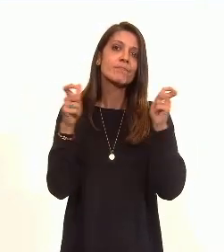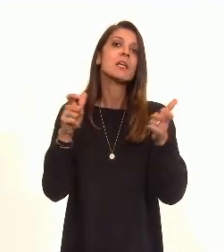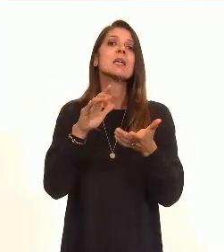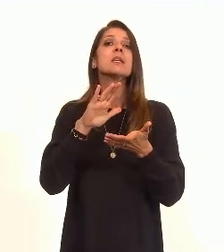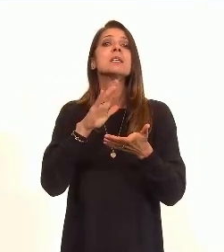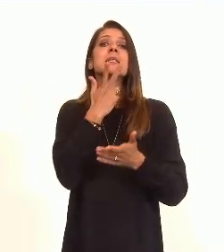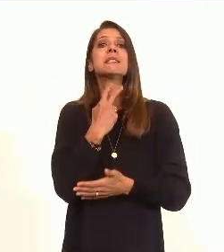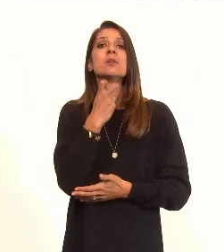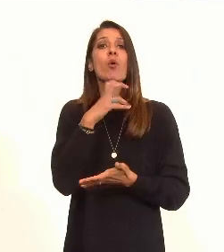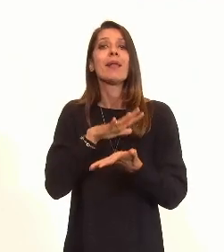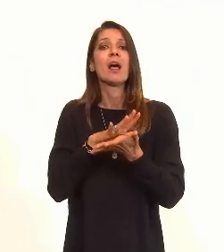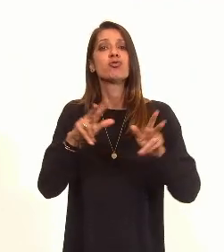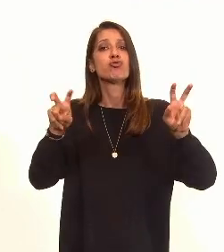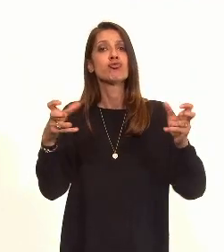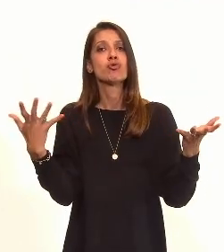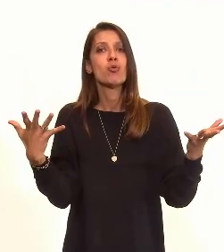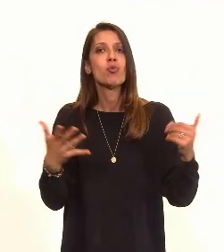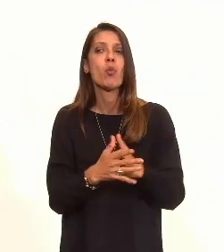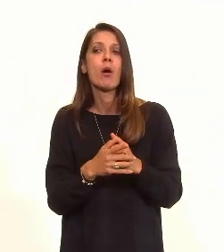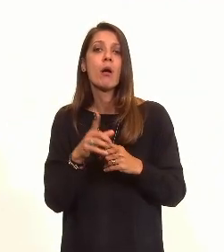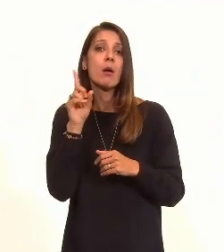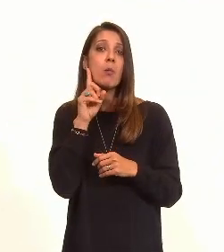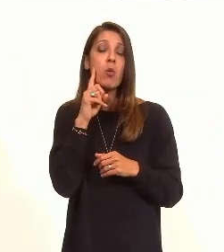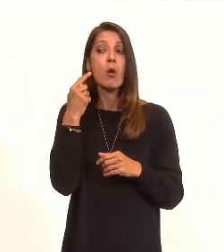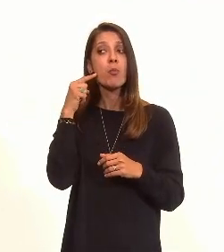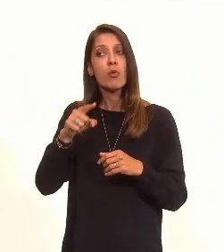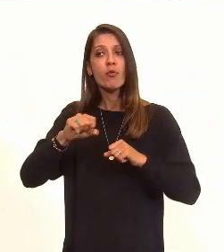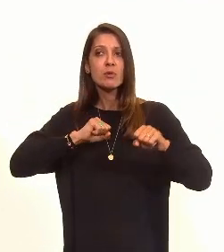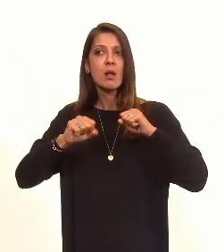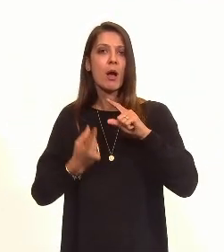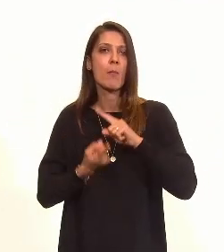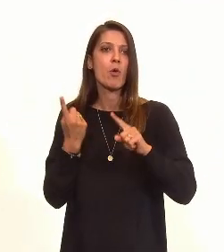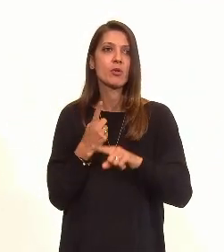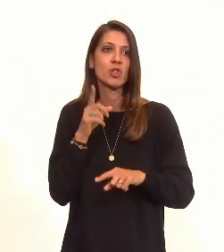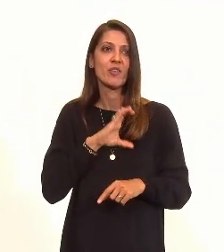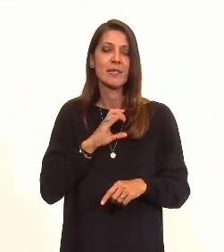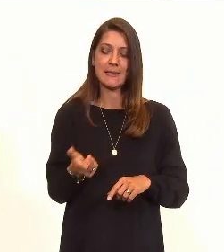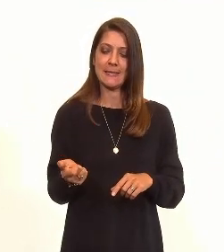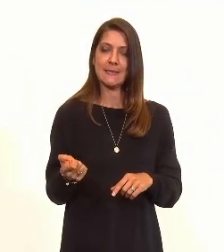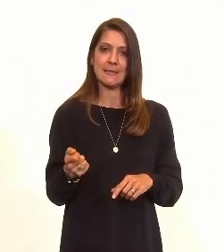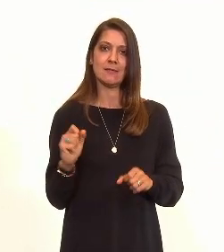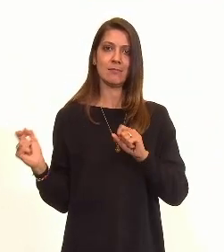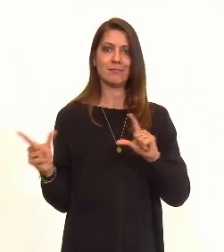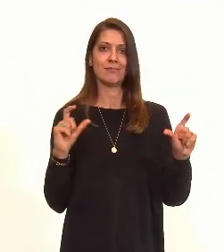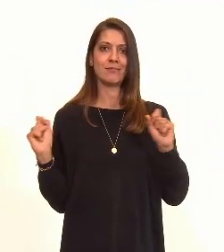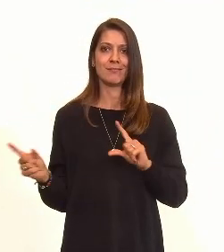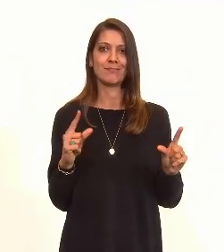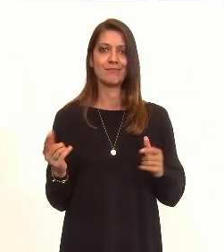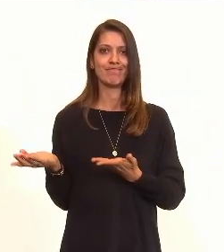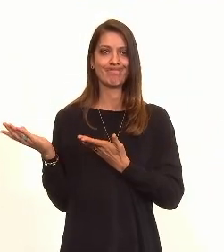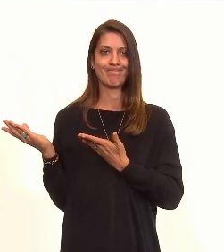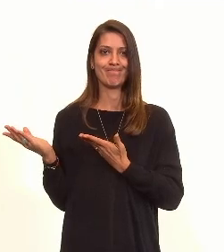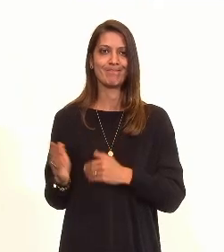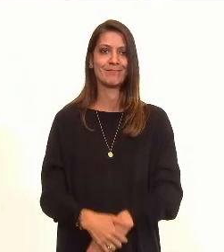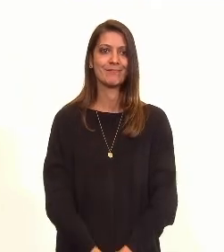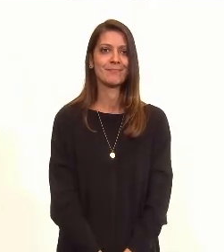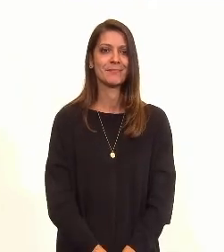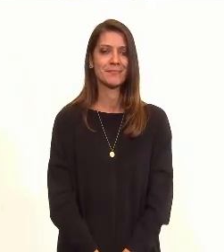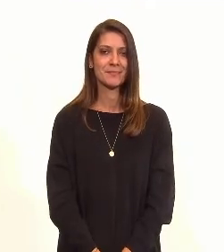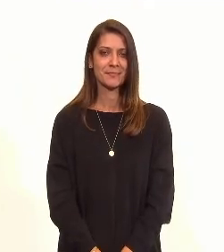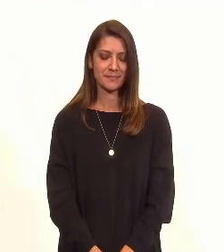qu'en diriez-vous? Pourquoi cette démarche est essentielle selon vous? Je vais prendre la télécommande parce qu'il y a quelques slides qu'on va diffuser en même temps qu'on